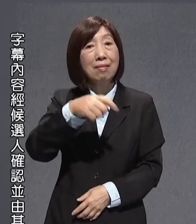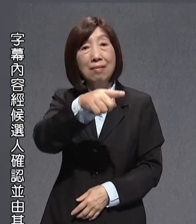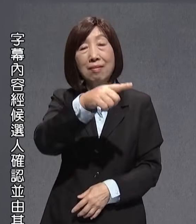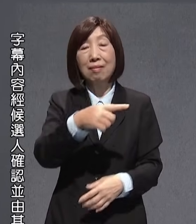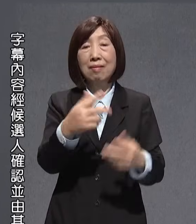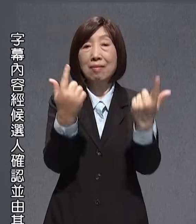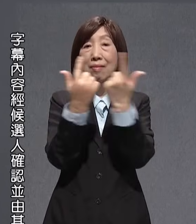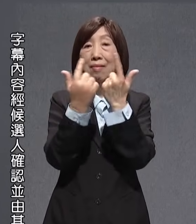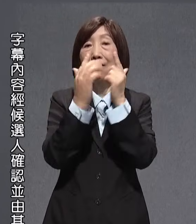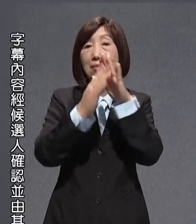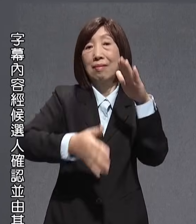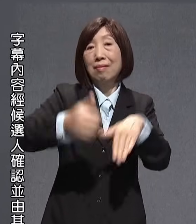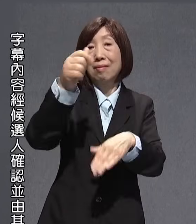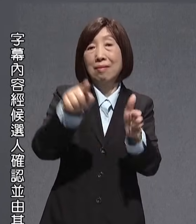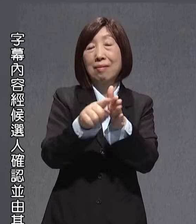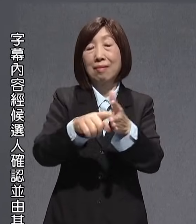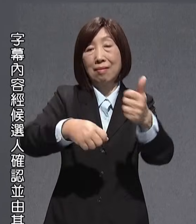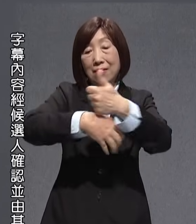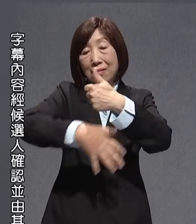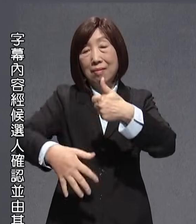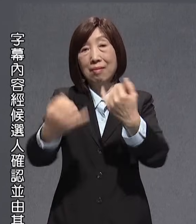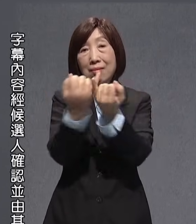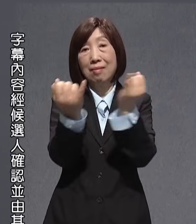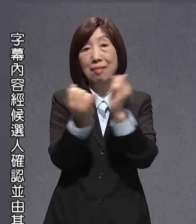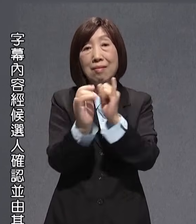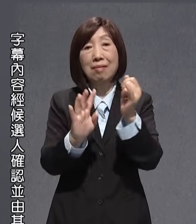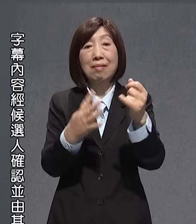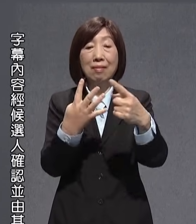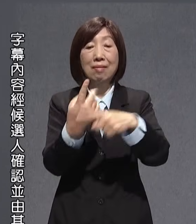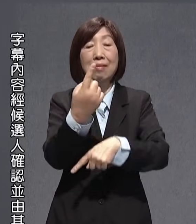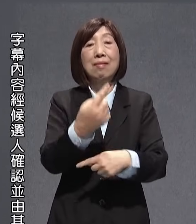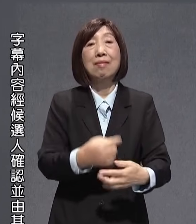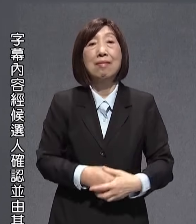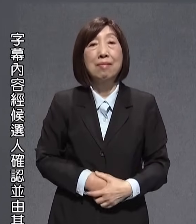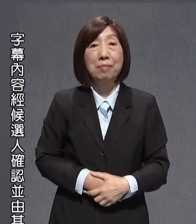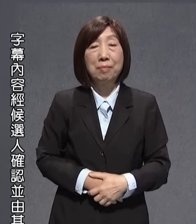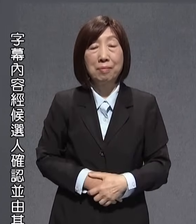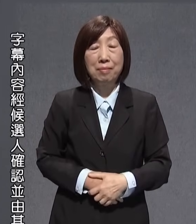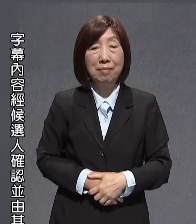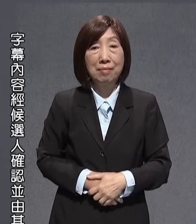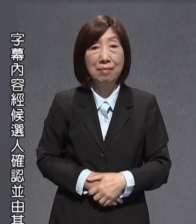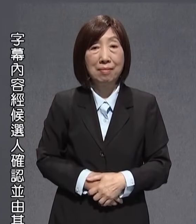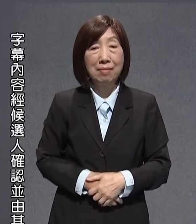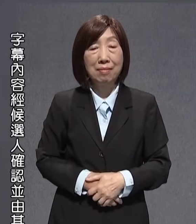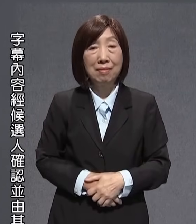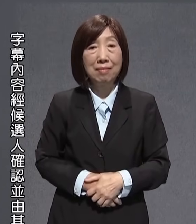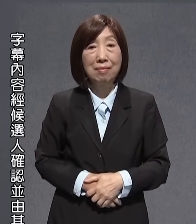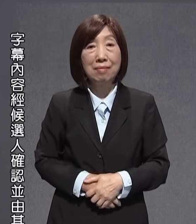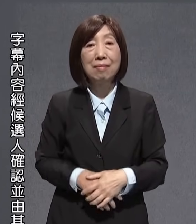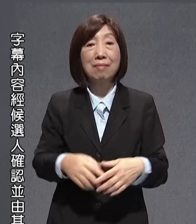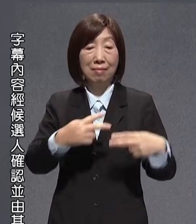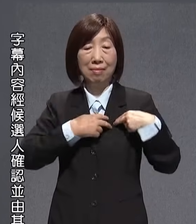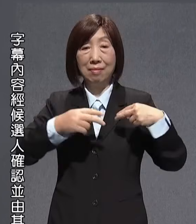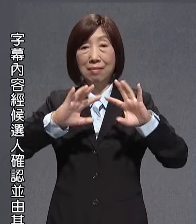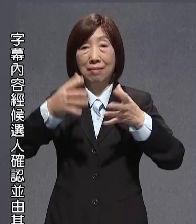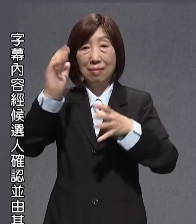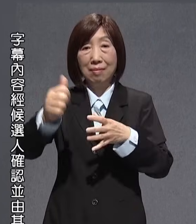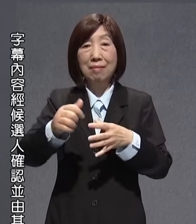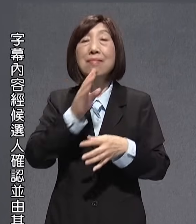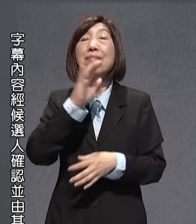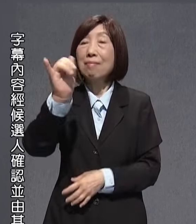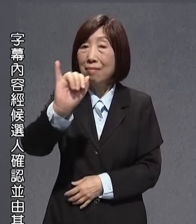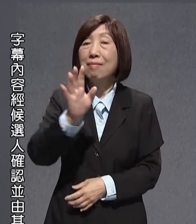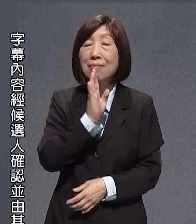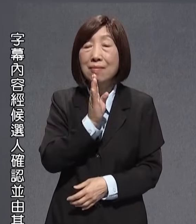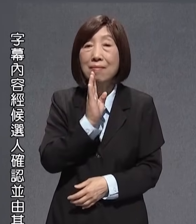担任台北市长的时阵，女性的阁员嘛是1/4。所以哦，蔡英文总统是为女